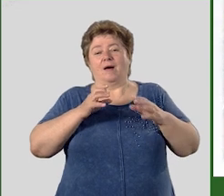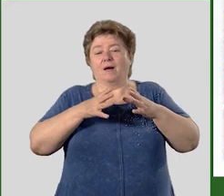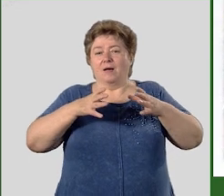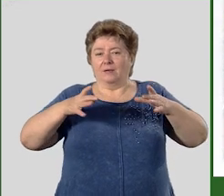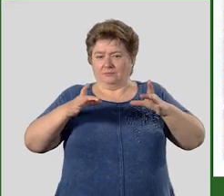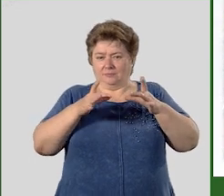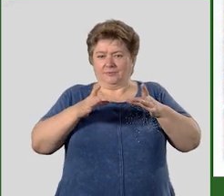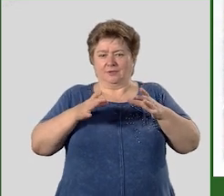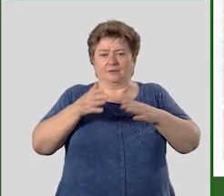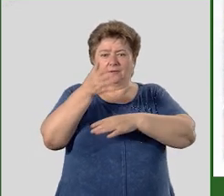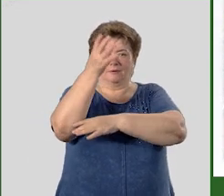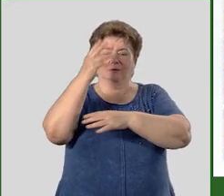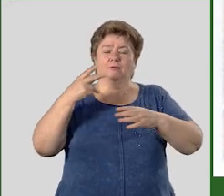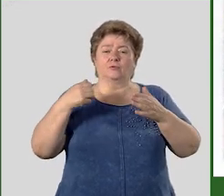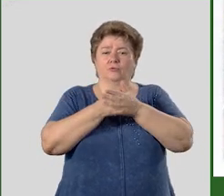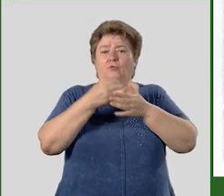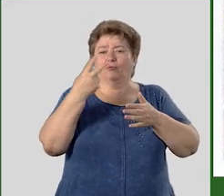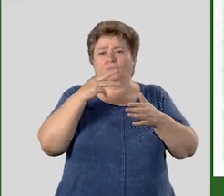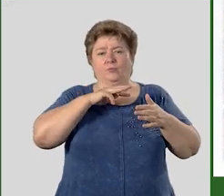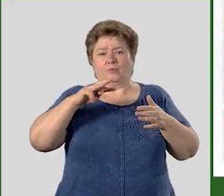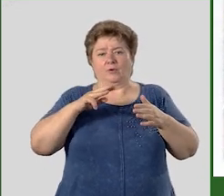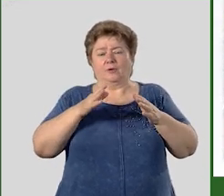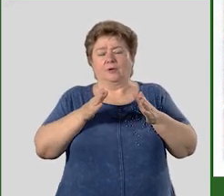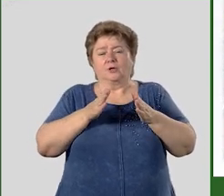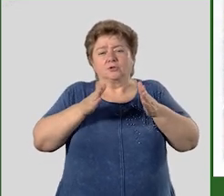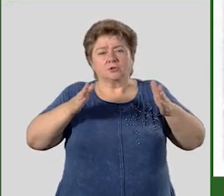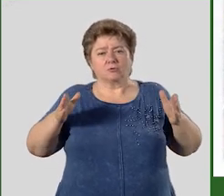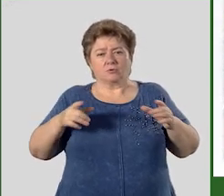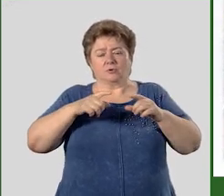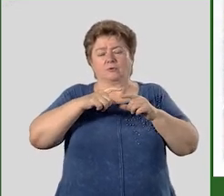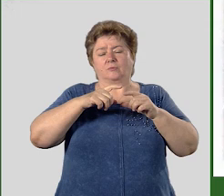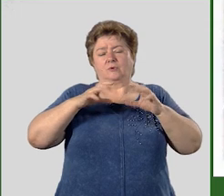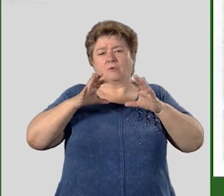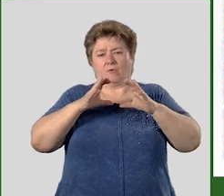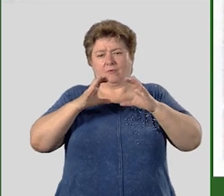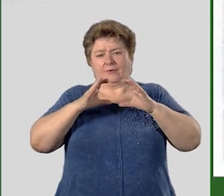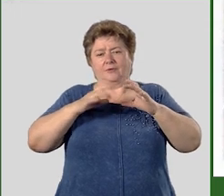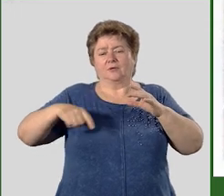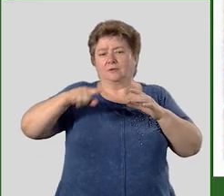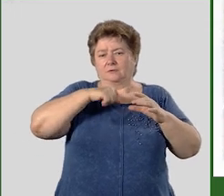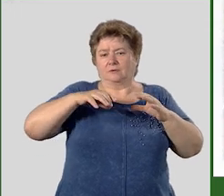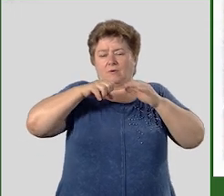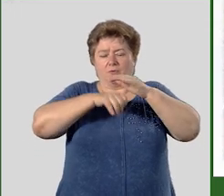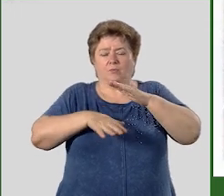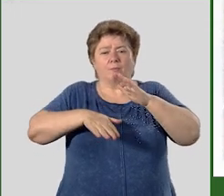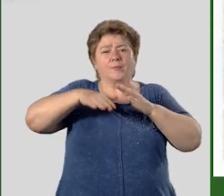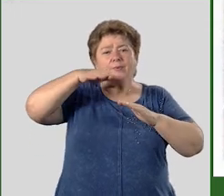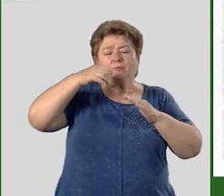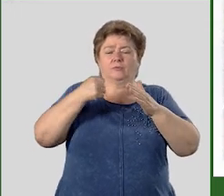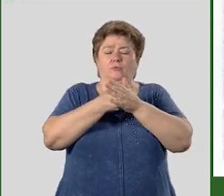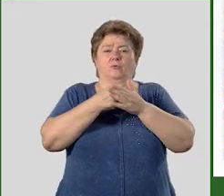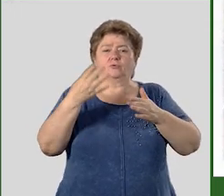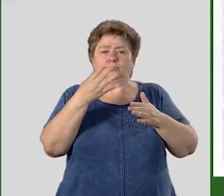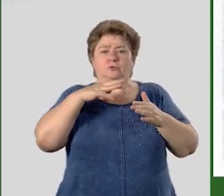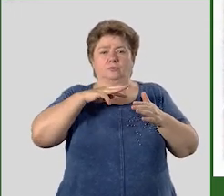ствола дерева, достигает 2 метров, а широкие дисковидные корни поднимаются до высоты